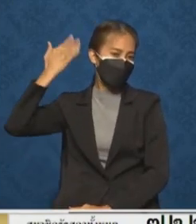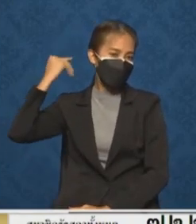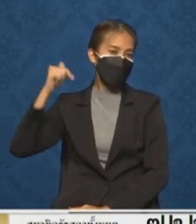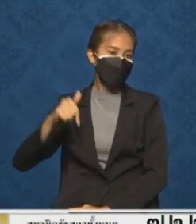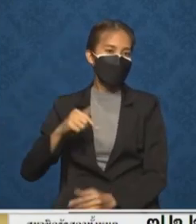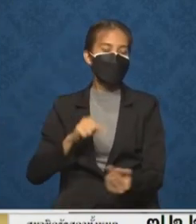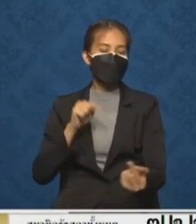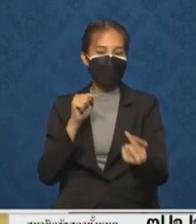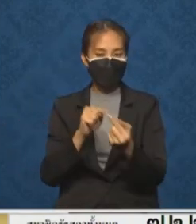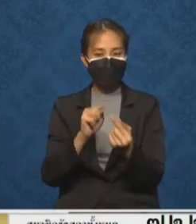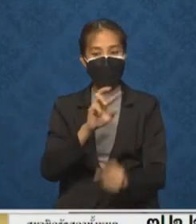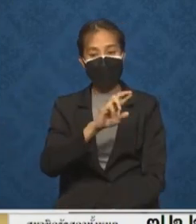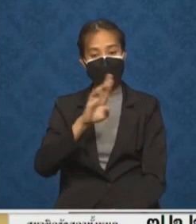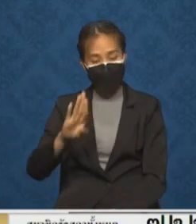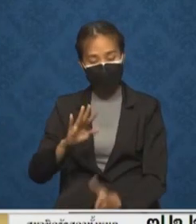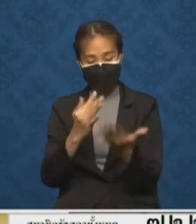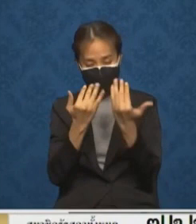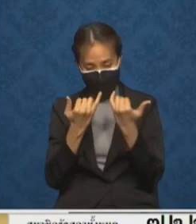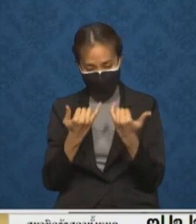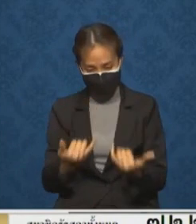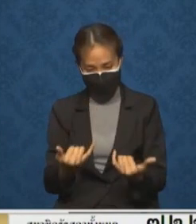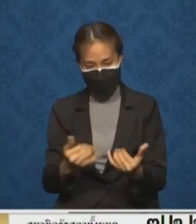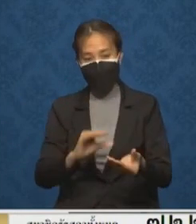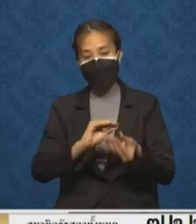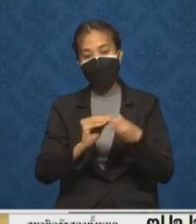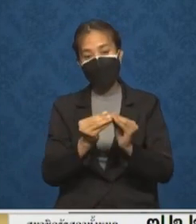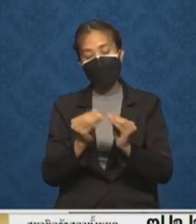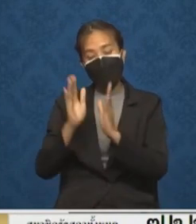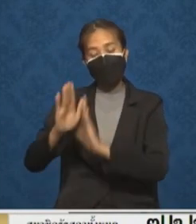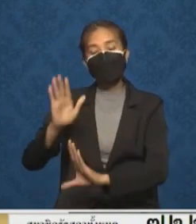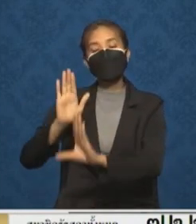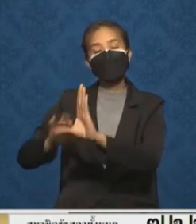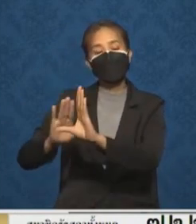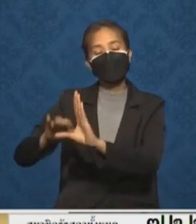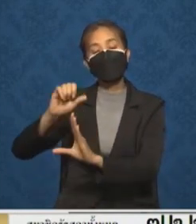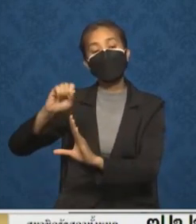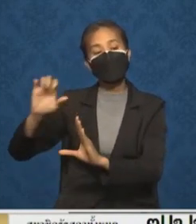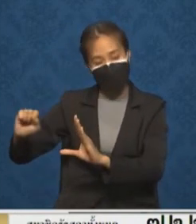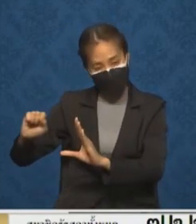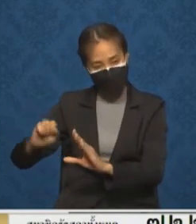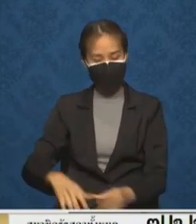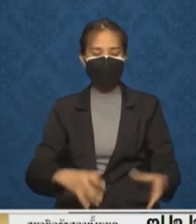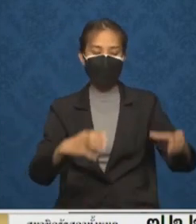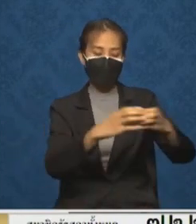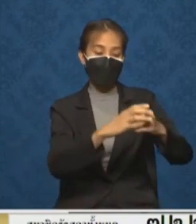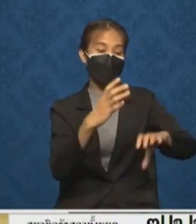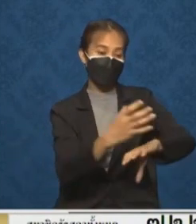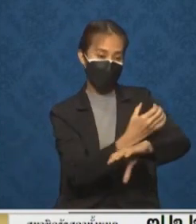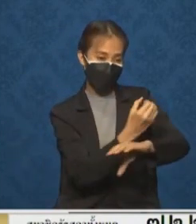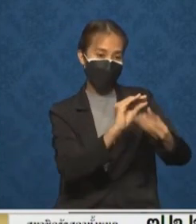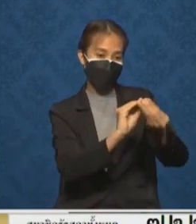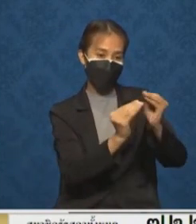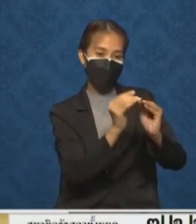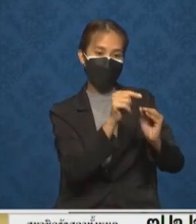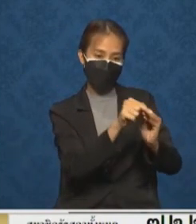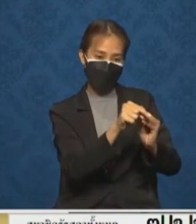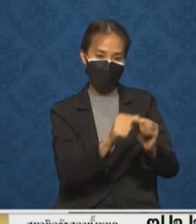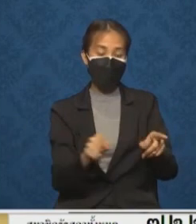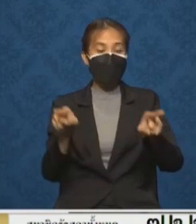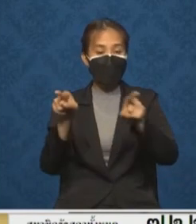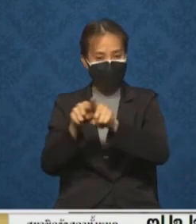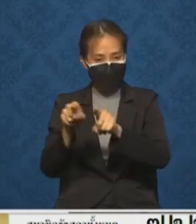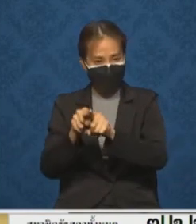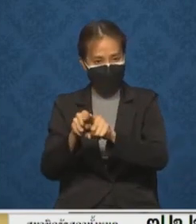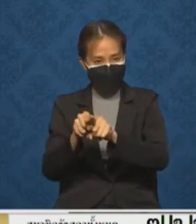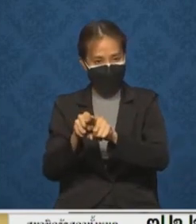ในระบบที่กำหนดให้หมายเลขประจำตัวของผู้สมัครรับเลือกตั้งและหมายเลขของพรรคการเมืองนั้นเป็นหมายเลขเดียวกันนั้น